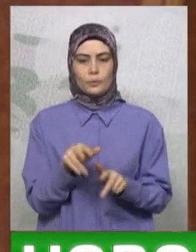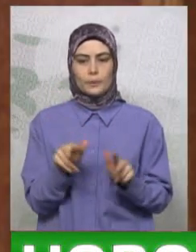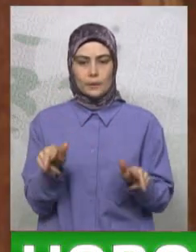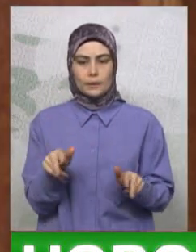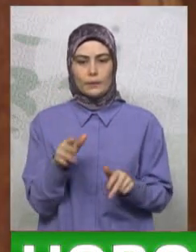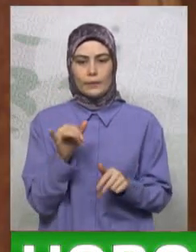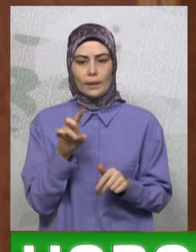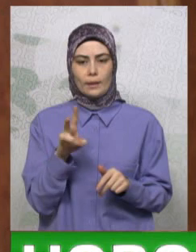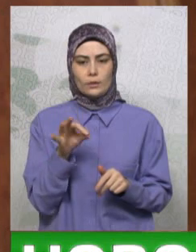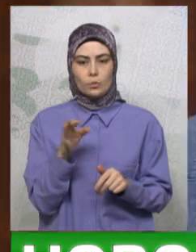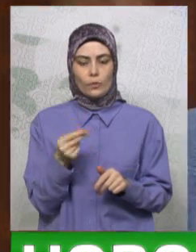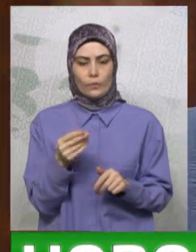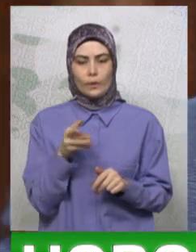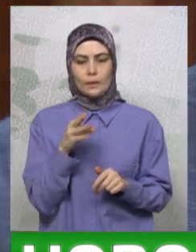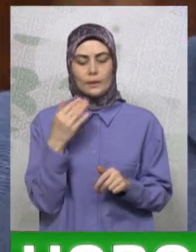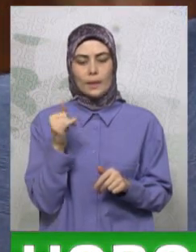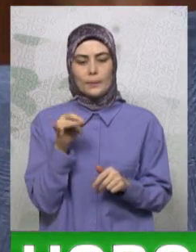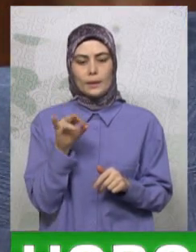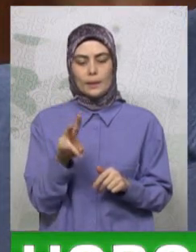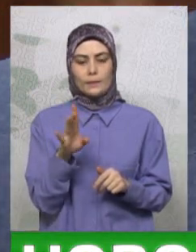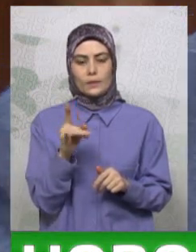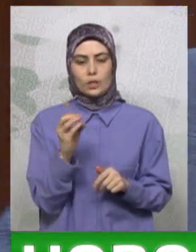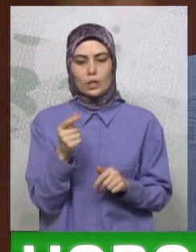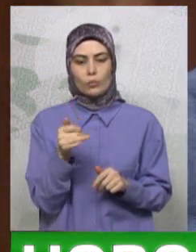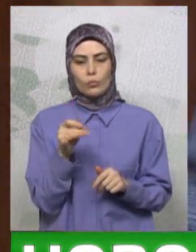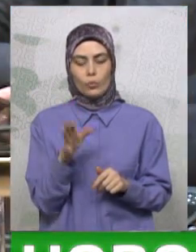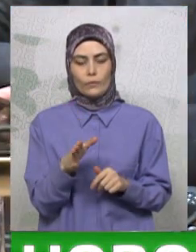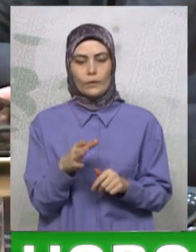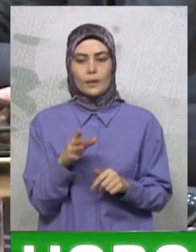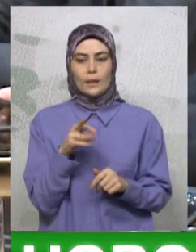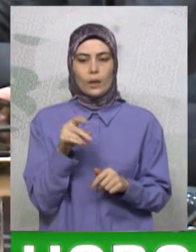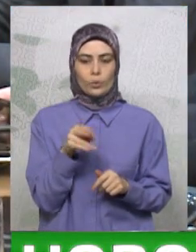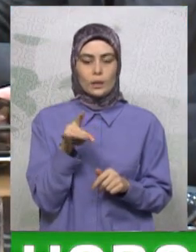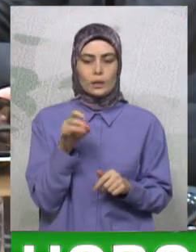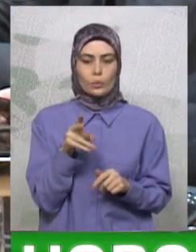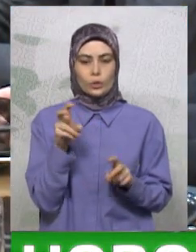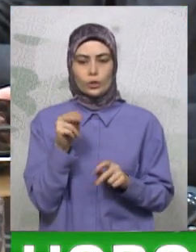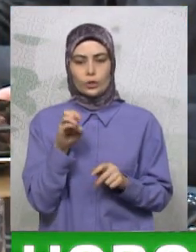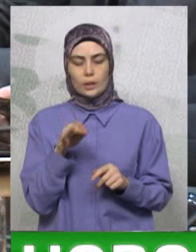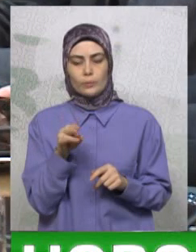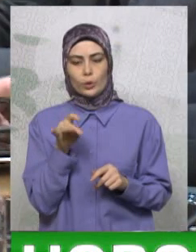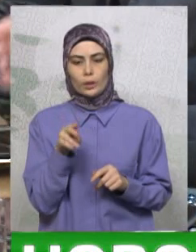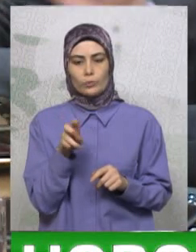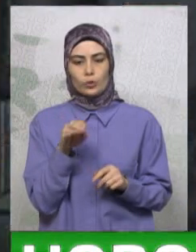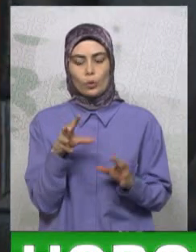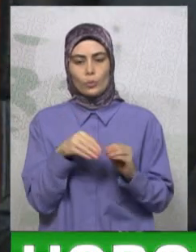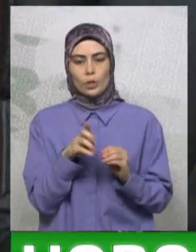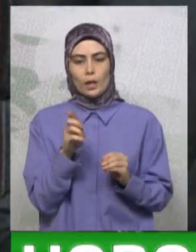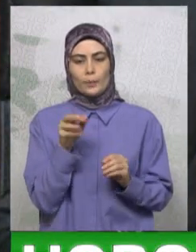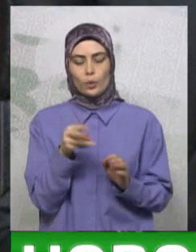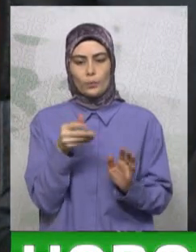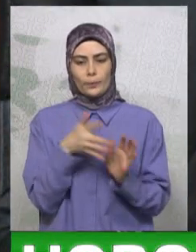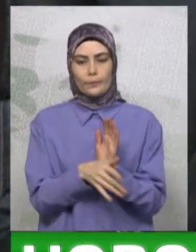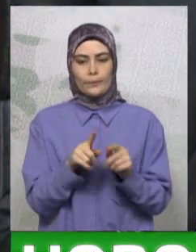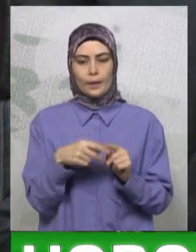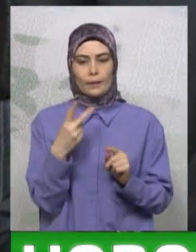министра финансов Тамерлан Вышигуров. После окончания формирования доходной и расходной частей проекта бюджета общий объем доходов составил